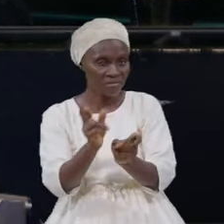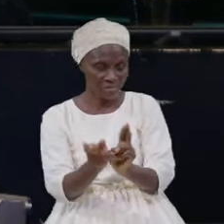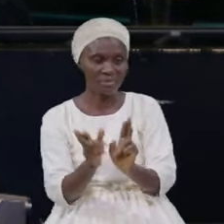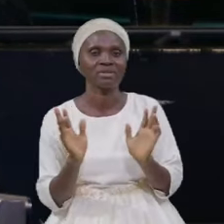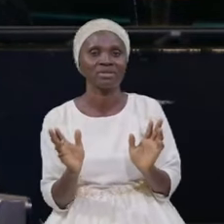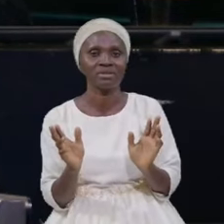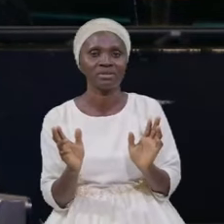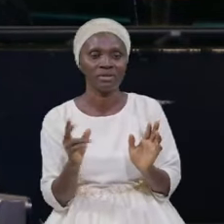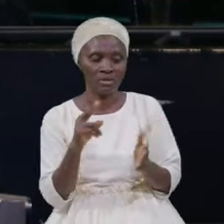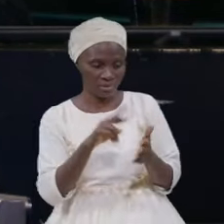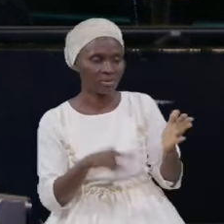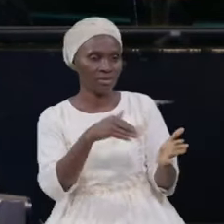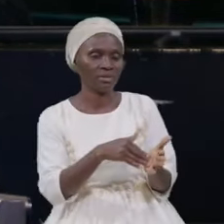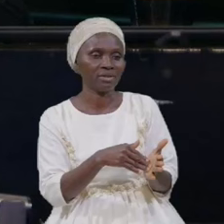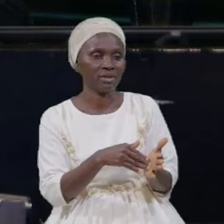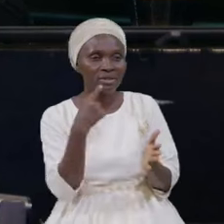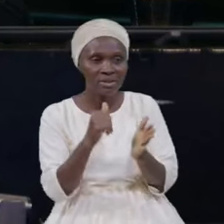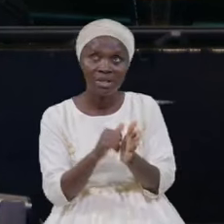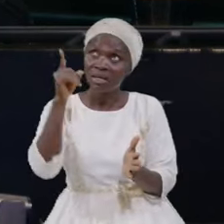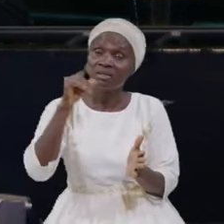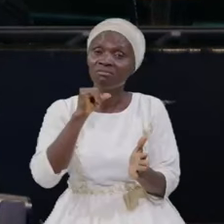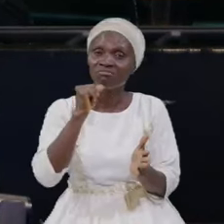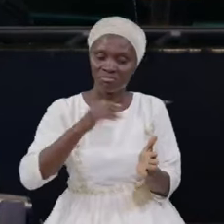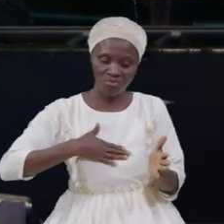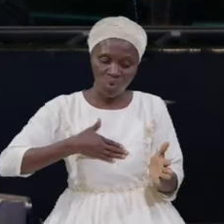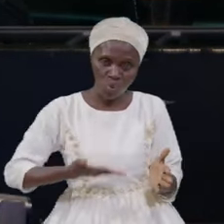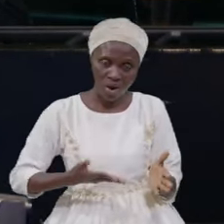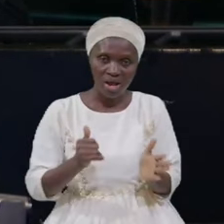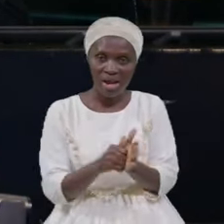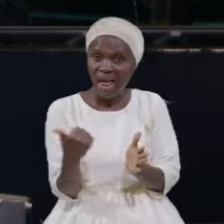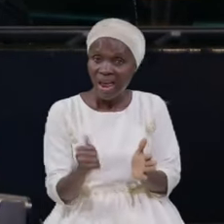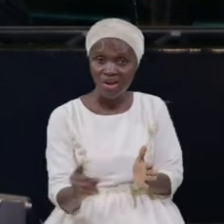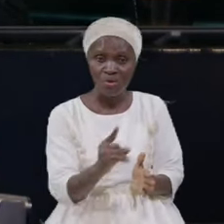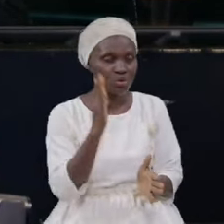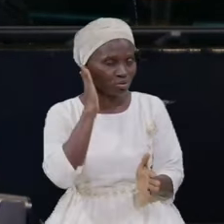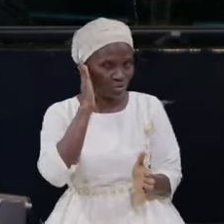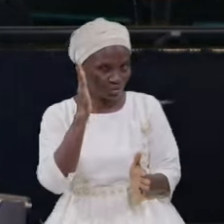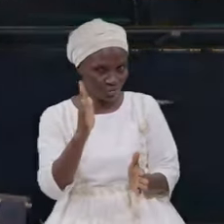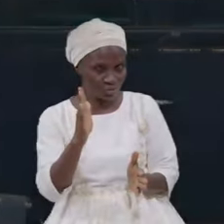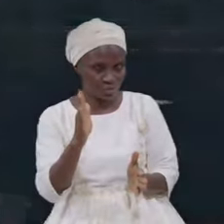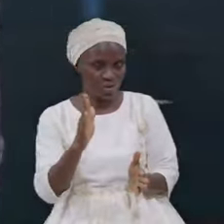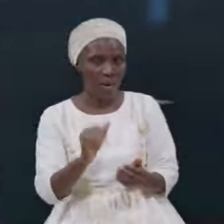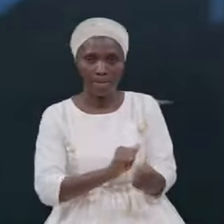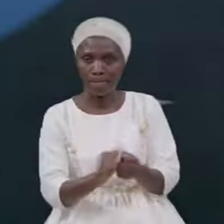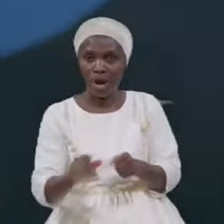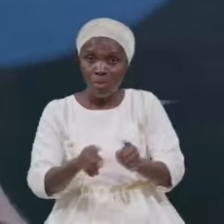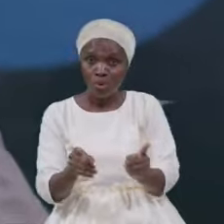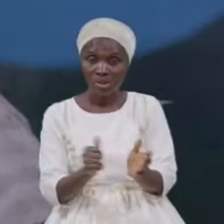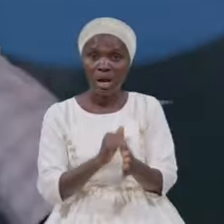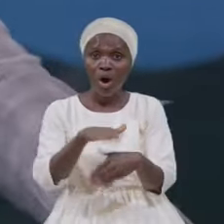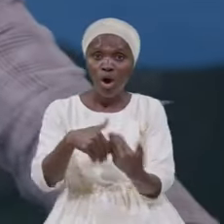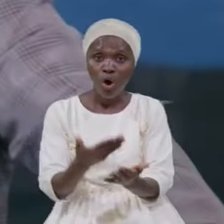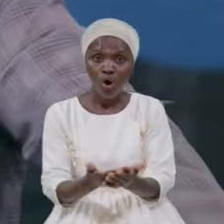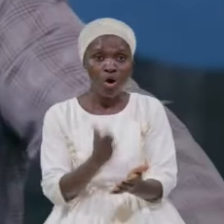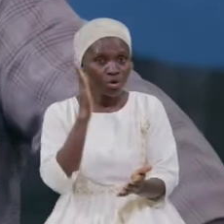qu'aucun périsse, mais voulant que tous arrivent à la repentance. Il veut que